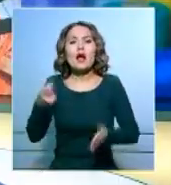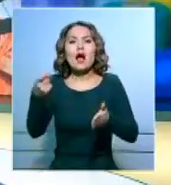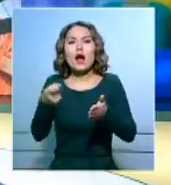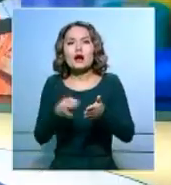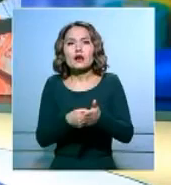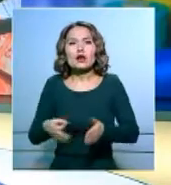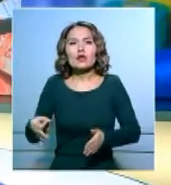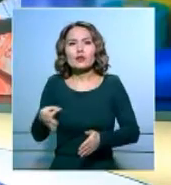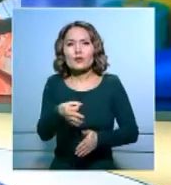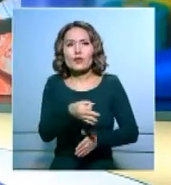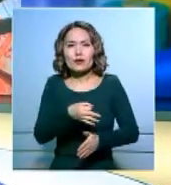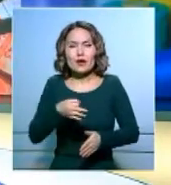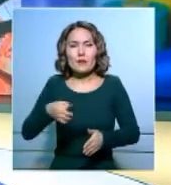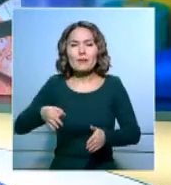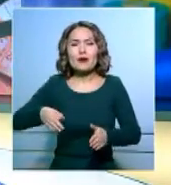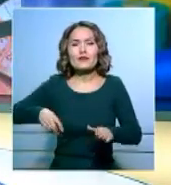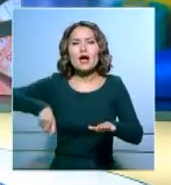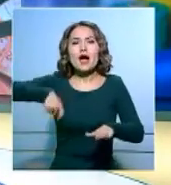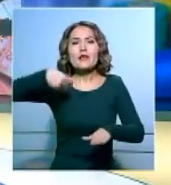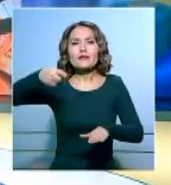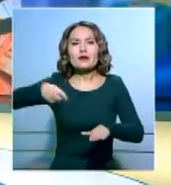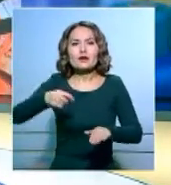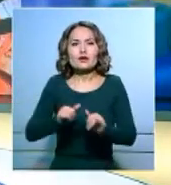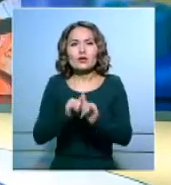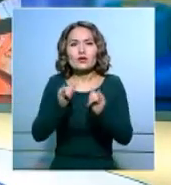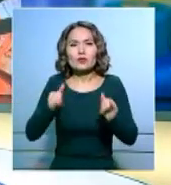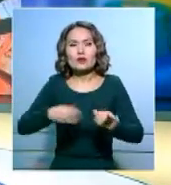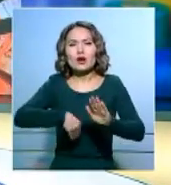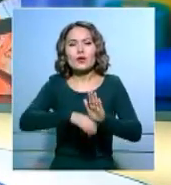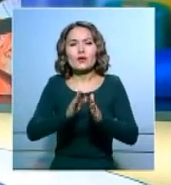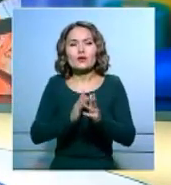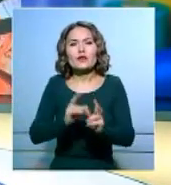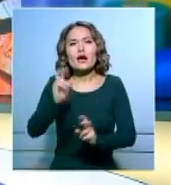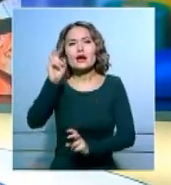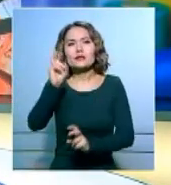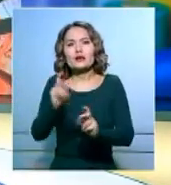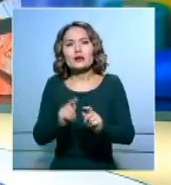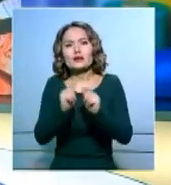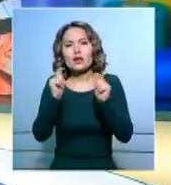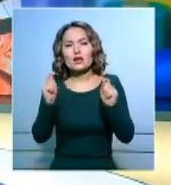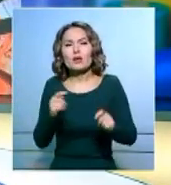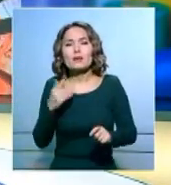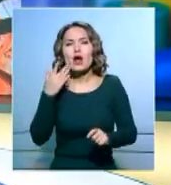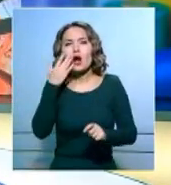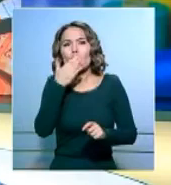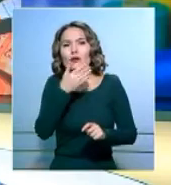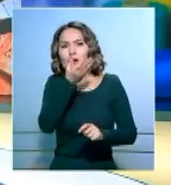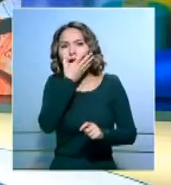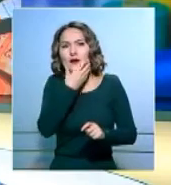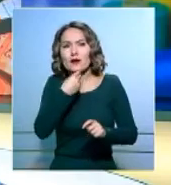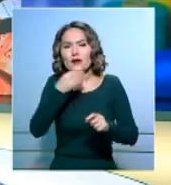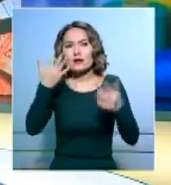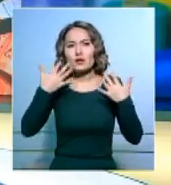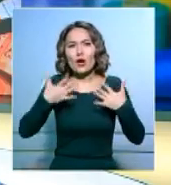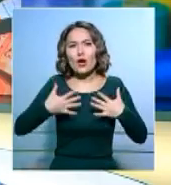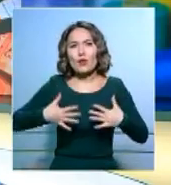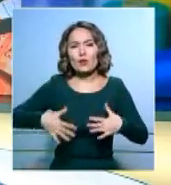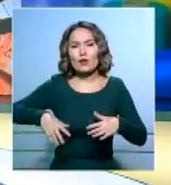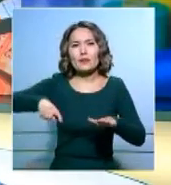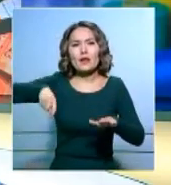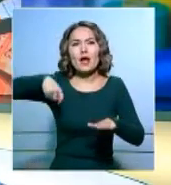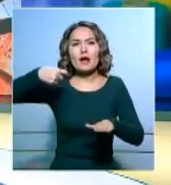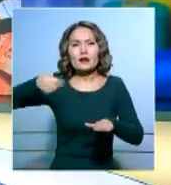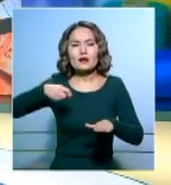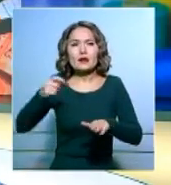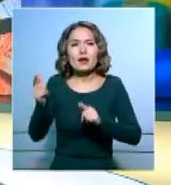Қарағанды облысында әмбебап тігіншілер қатары артып келеді. Олар цехтар шағын болғанына қарамастан ұлттық нақыштағы киімдерді тігіп, тоқылған және кестеленген